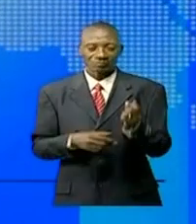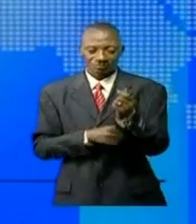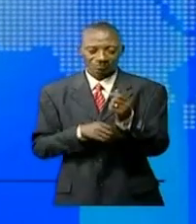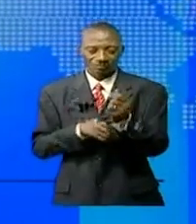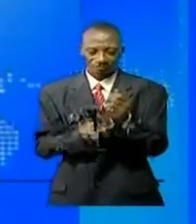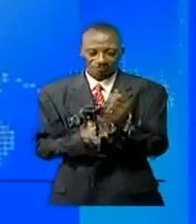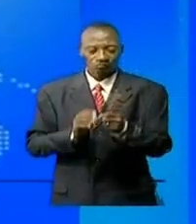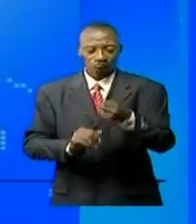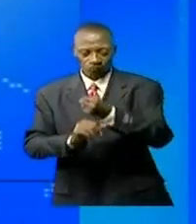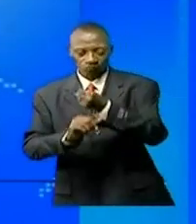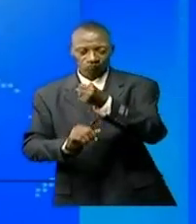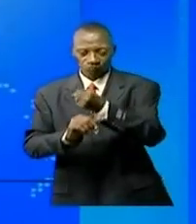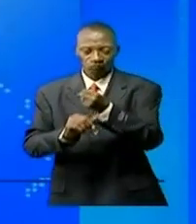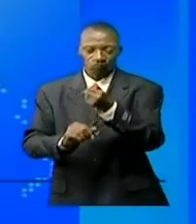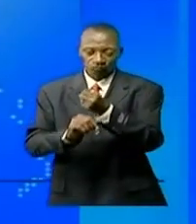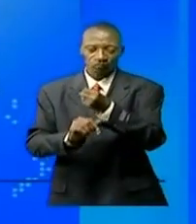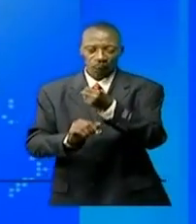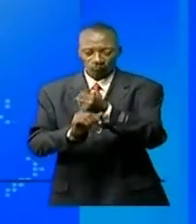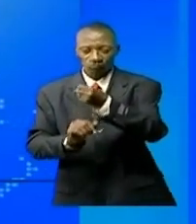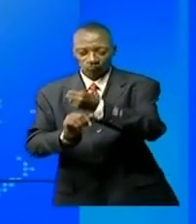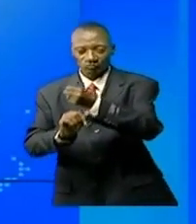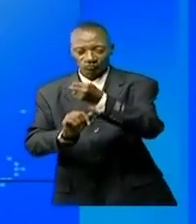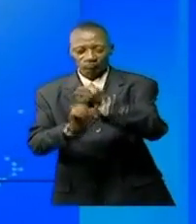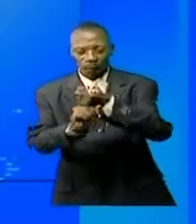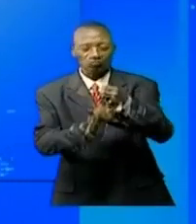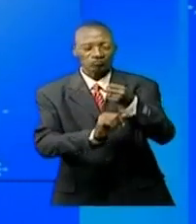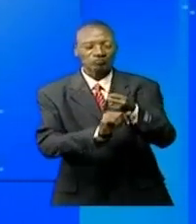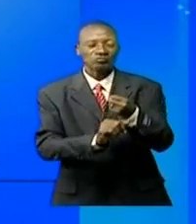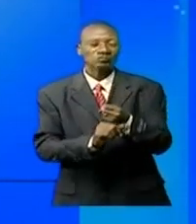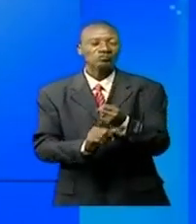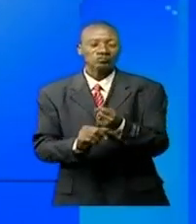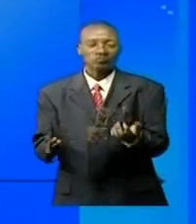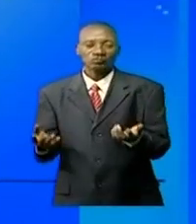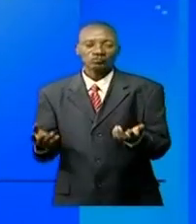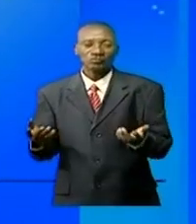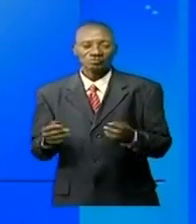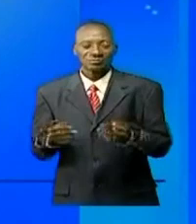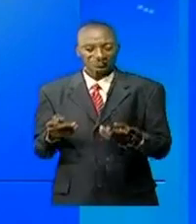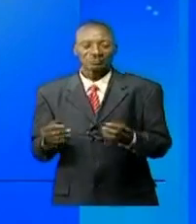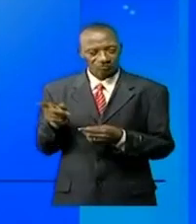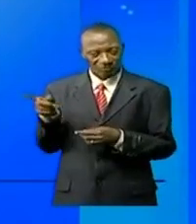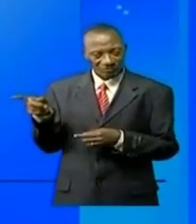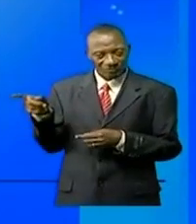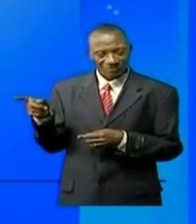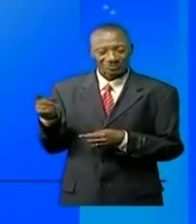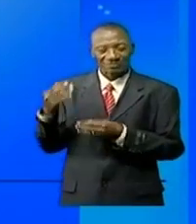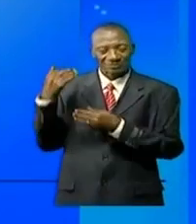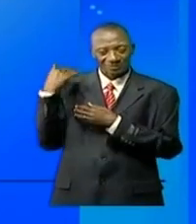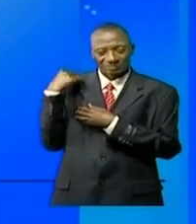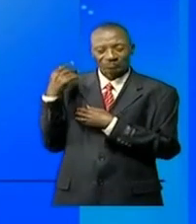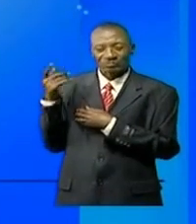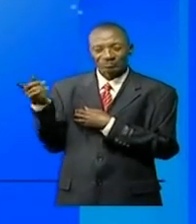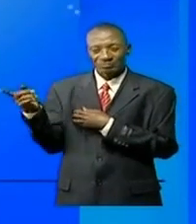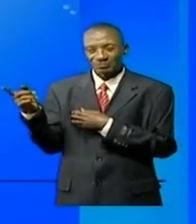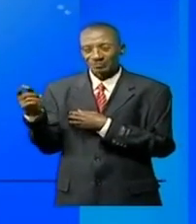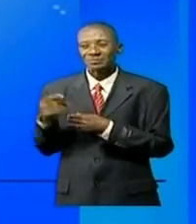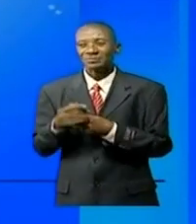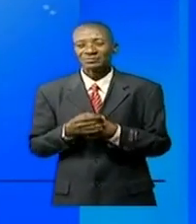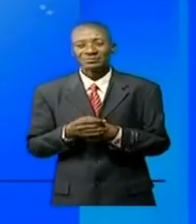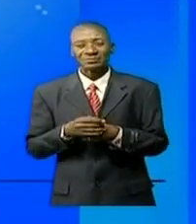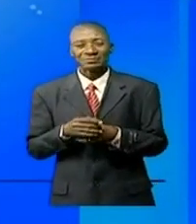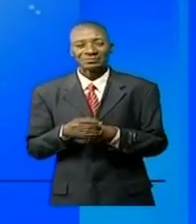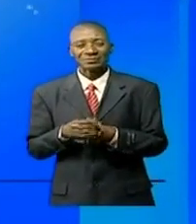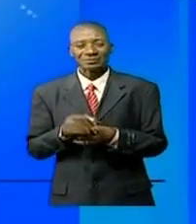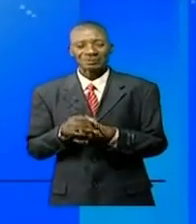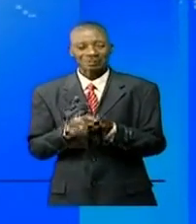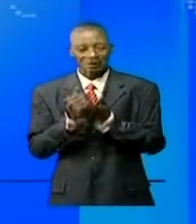alias Kanka Lucie, la sainte mère biologique de feu François Kimasi, ambassadeur et président